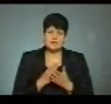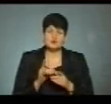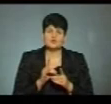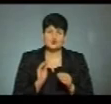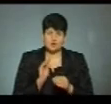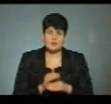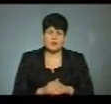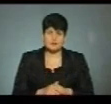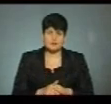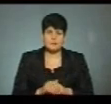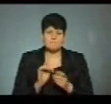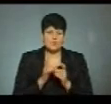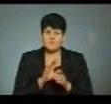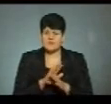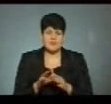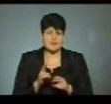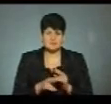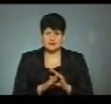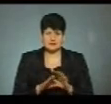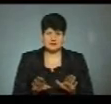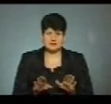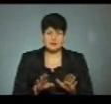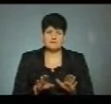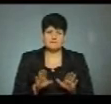Ну, боротьба не закінчилась, як правило,